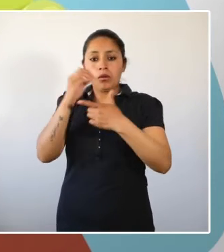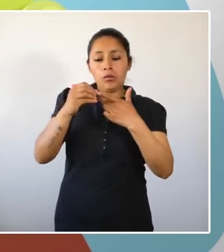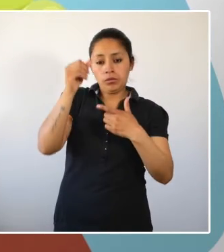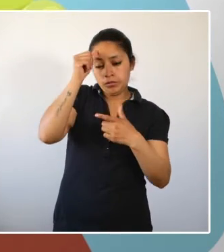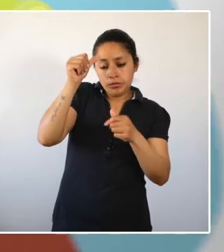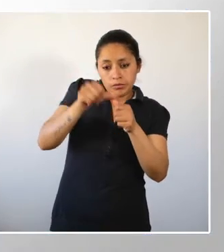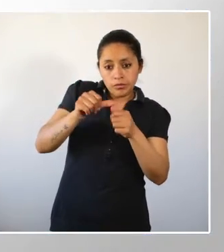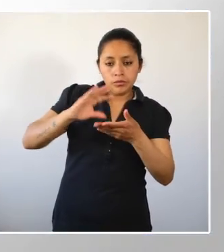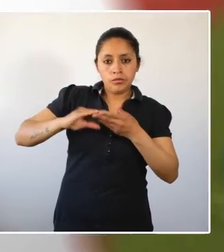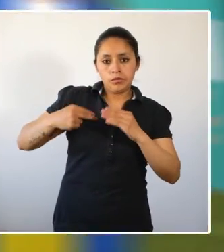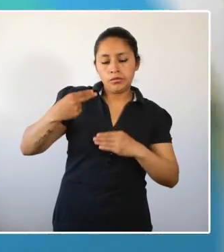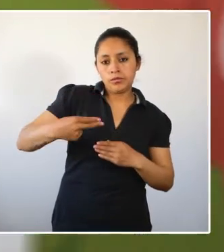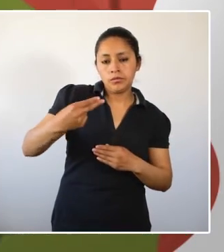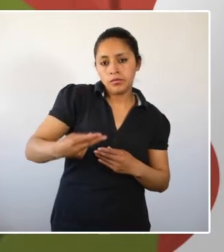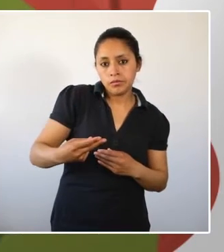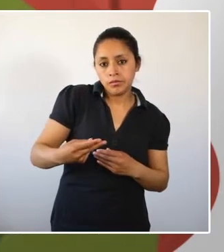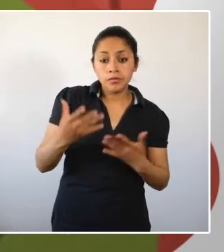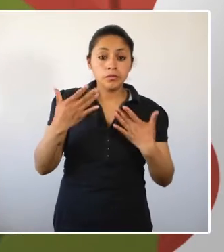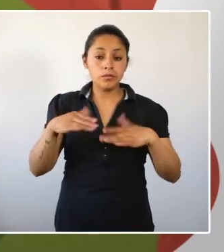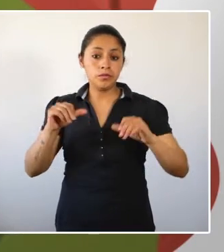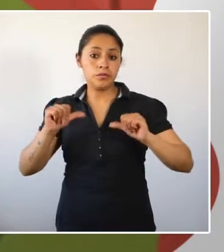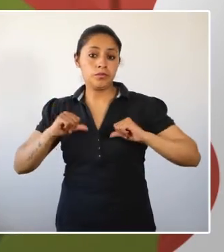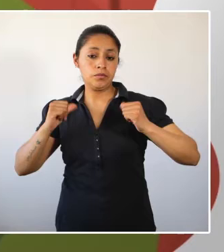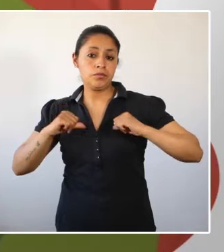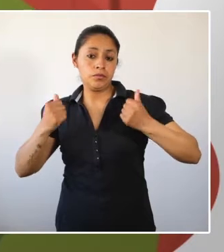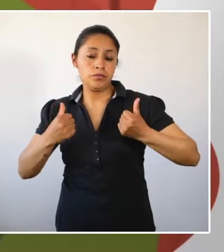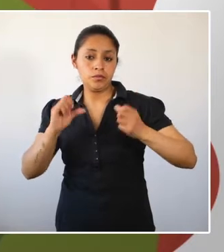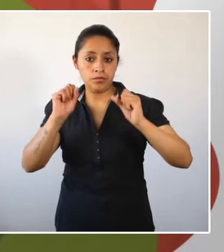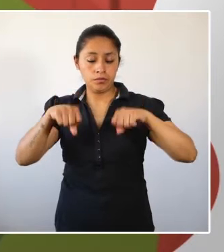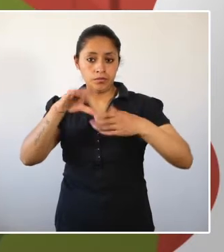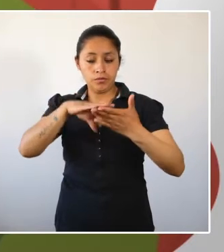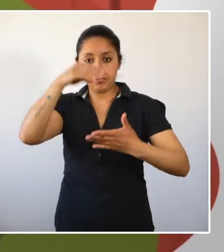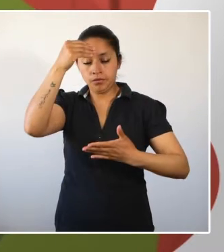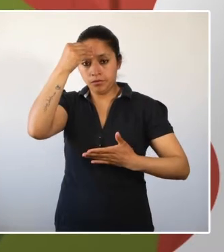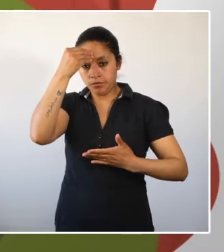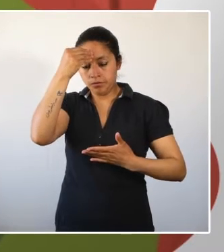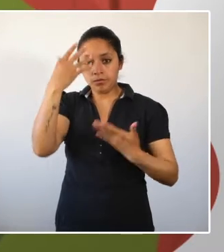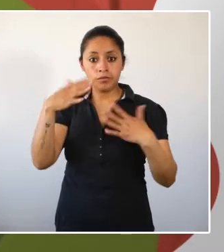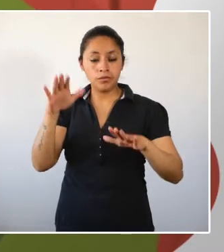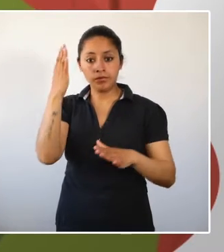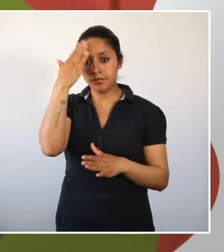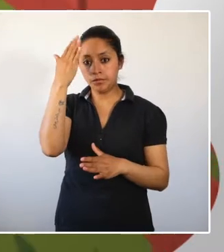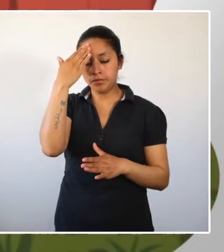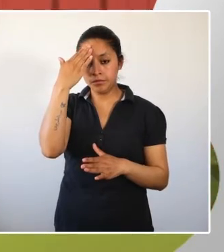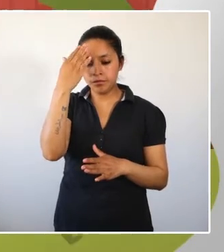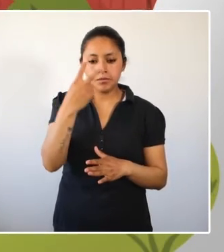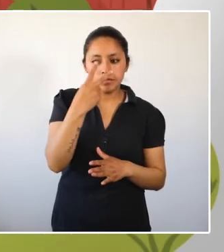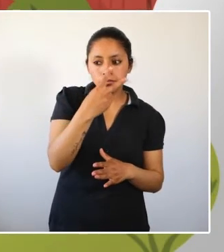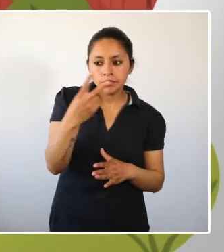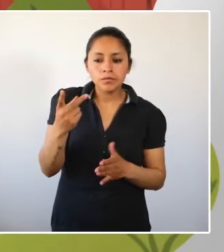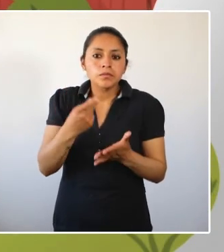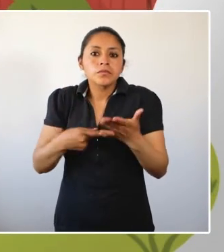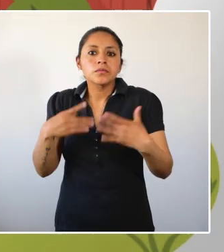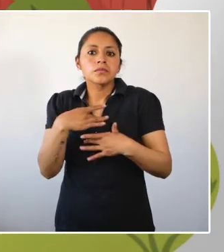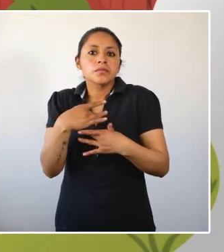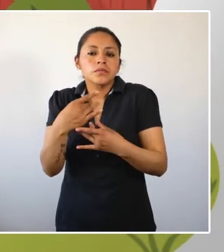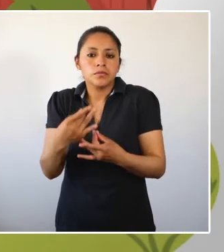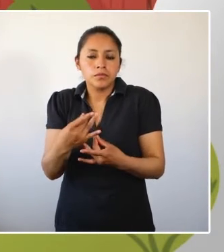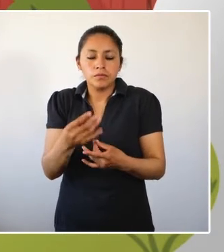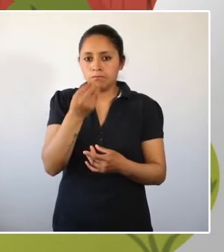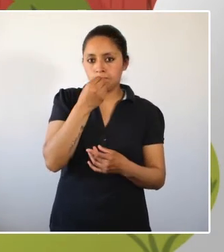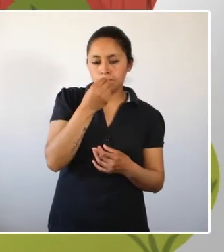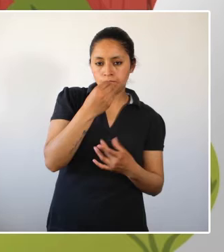sapamikuna. Una ifotusta kawachina. Arawe kwentusta yuyana. Sipas wa ina malta kaktinkunya pa ikunamanta